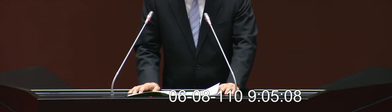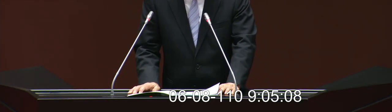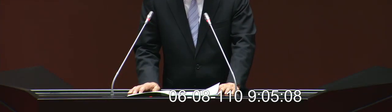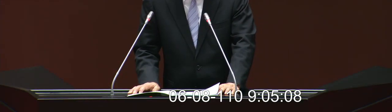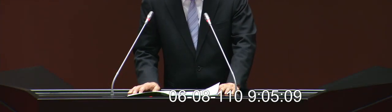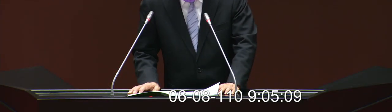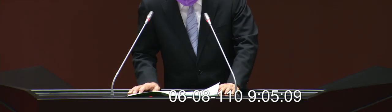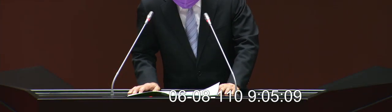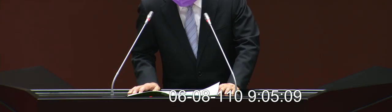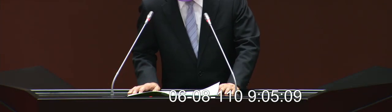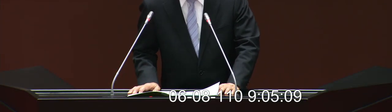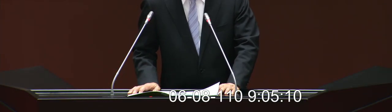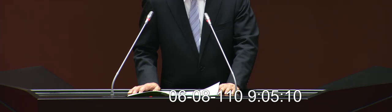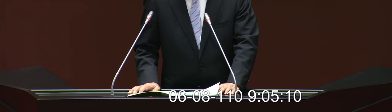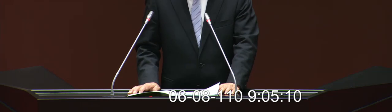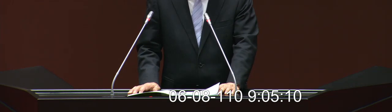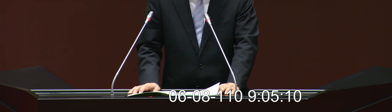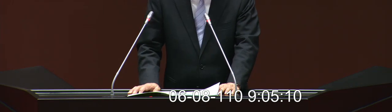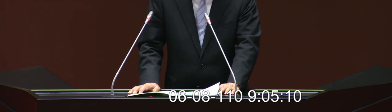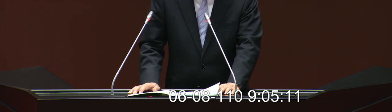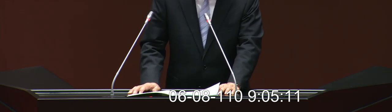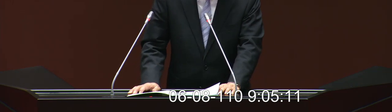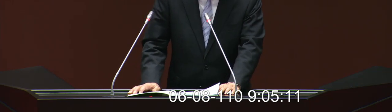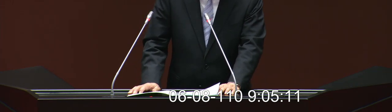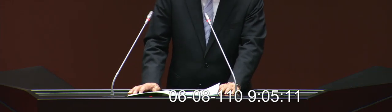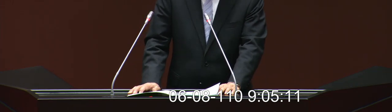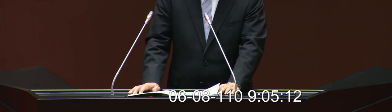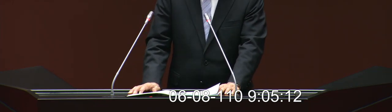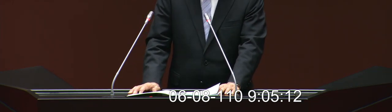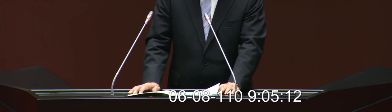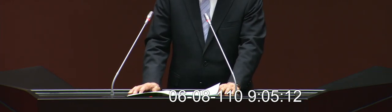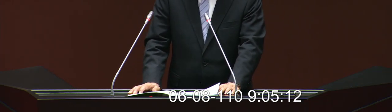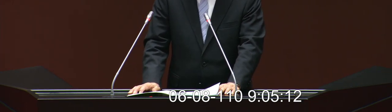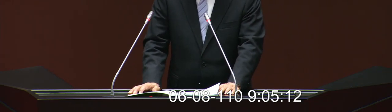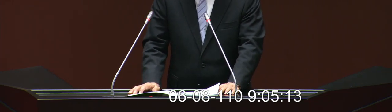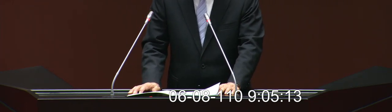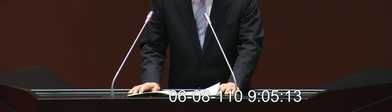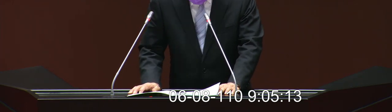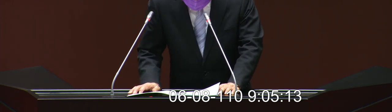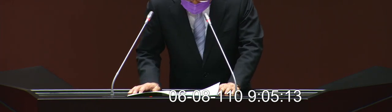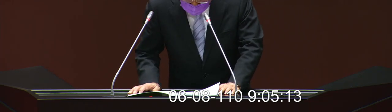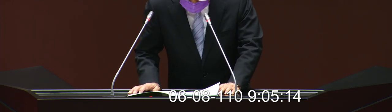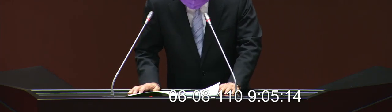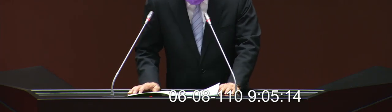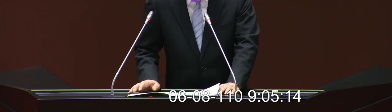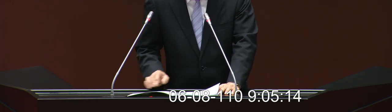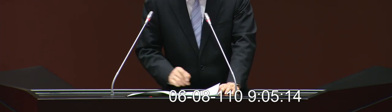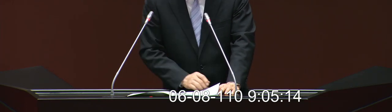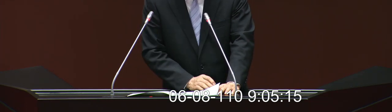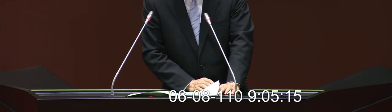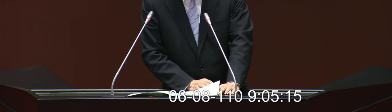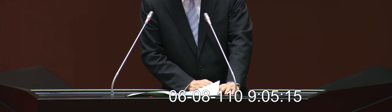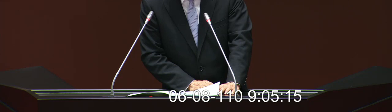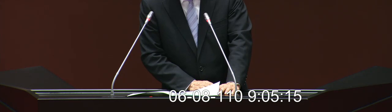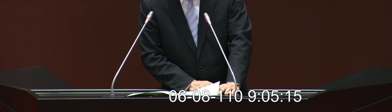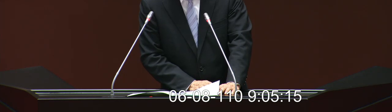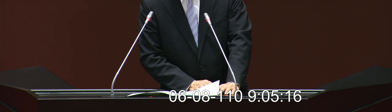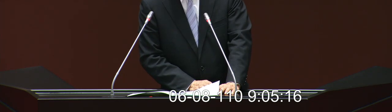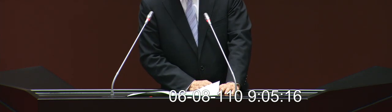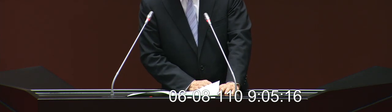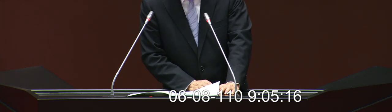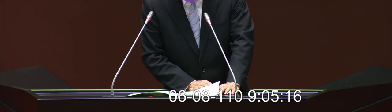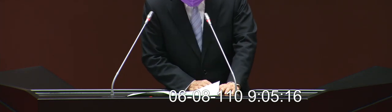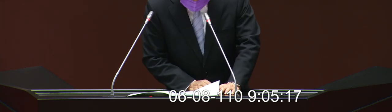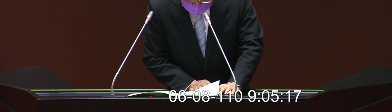就已经预作准备，超前部署，所以防疫的物资更为丰富。口罩库存、产